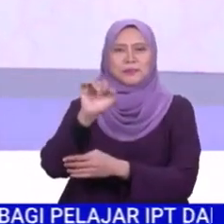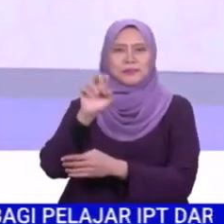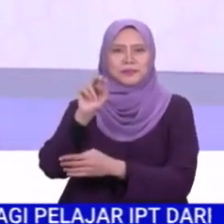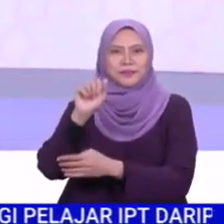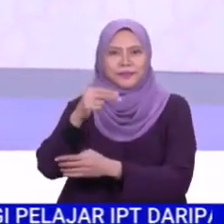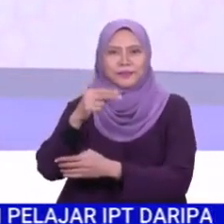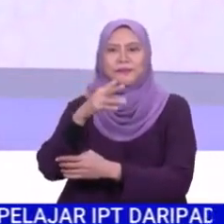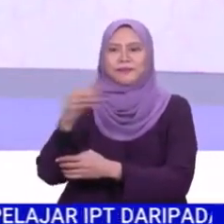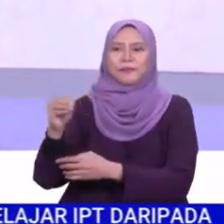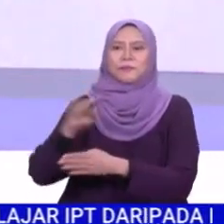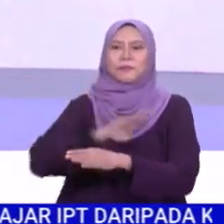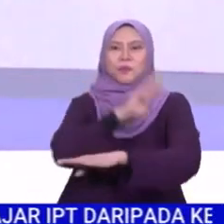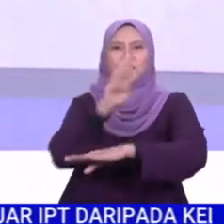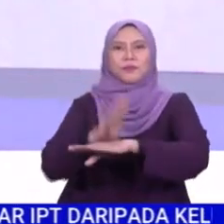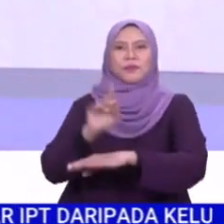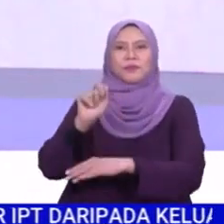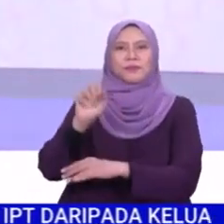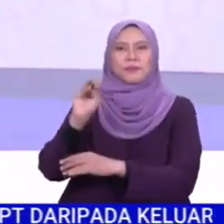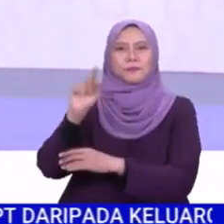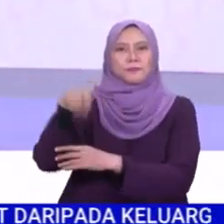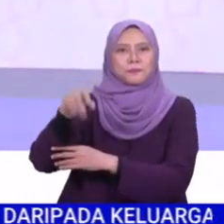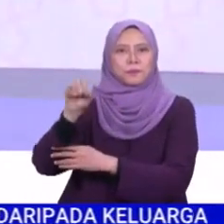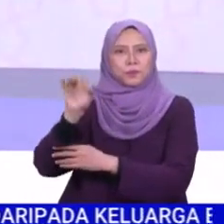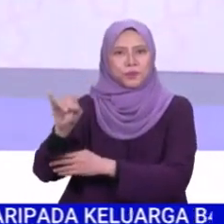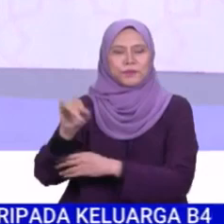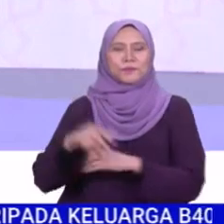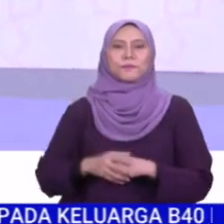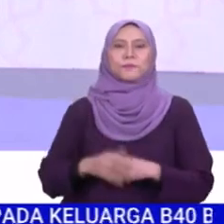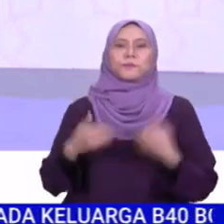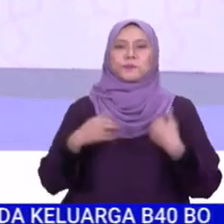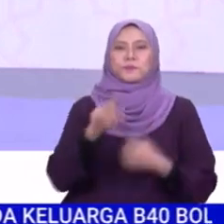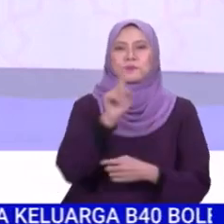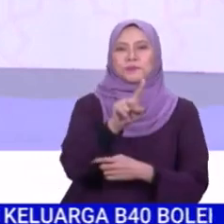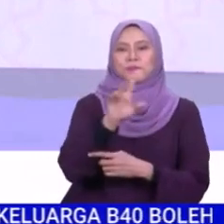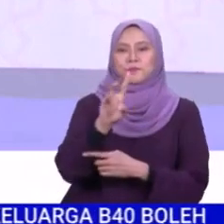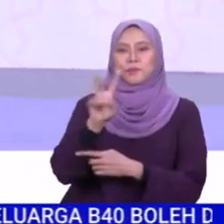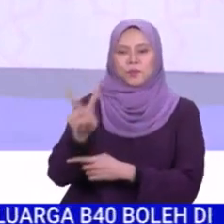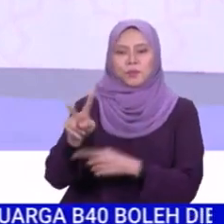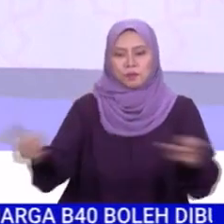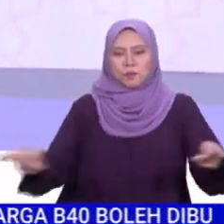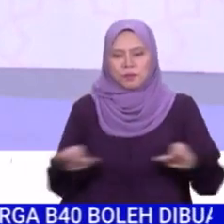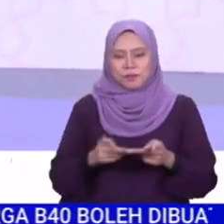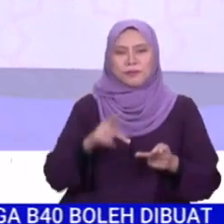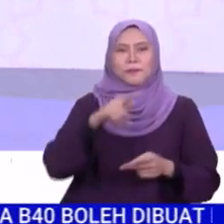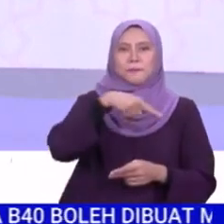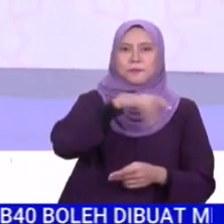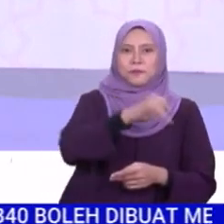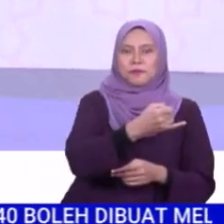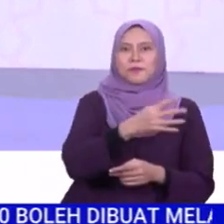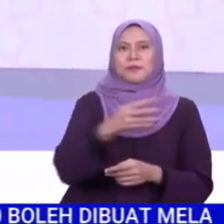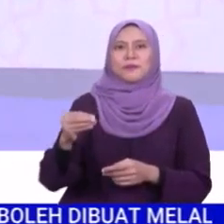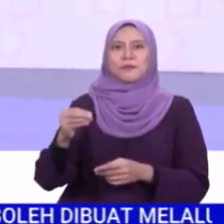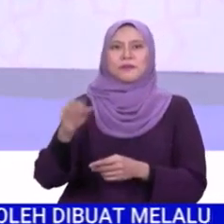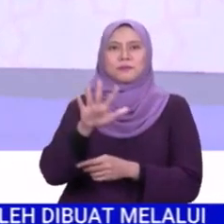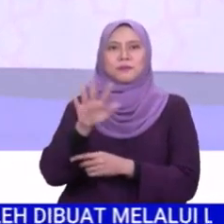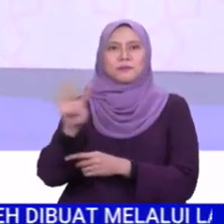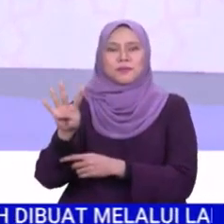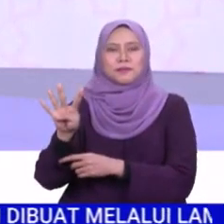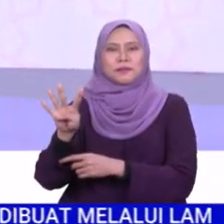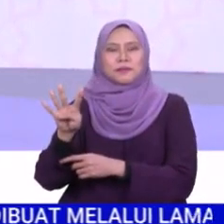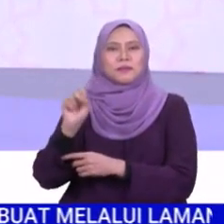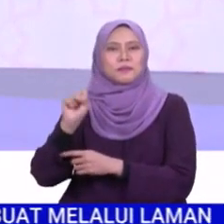lagu dalam kenyataan memalukan kawasan three jasella 172 kawasan disekitar Petaling perulangan 54